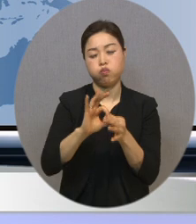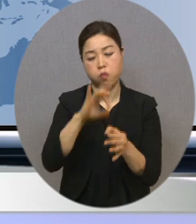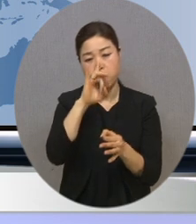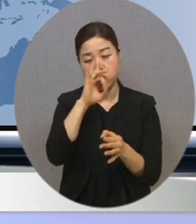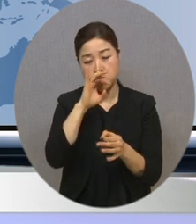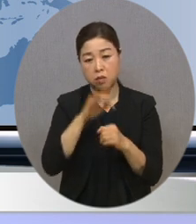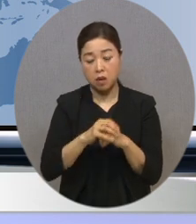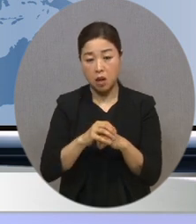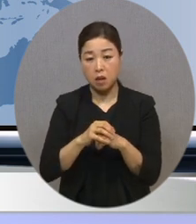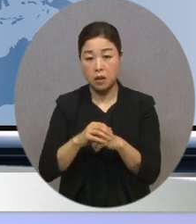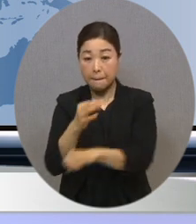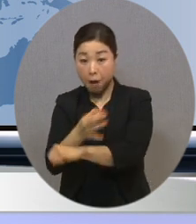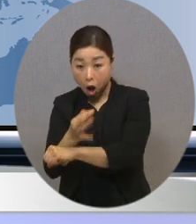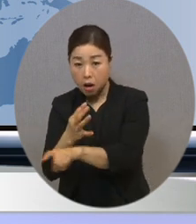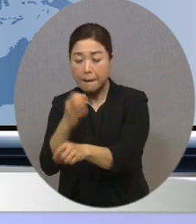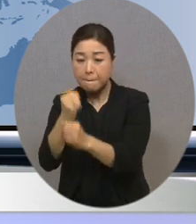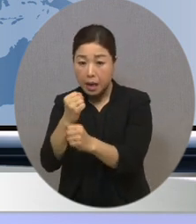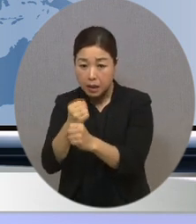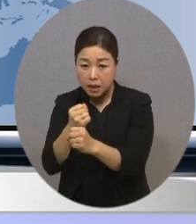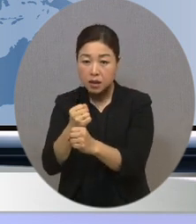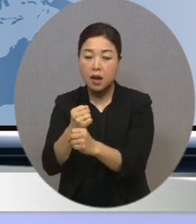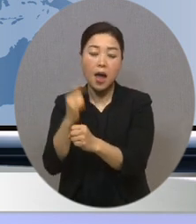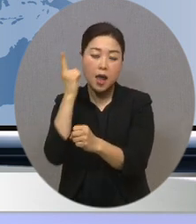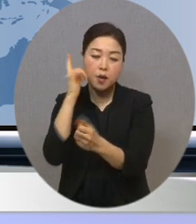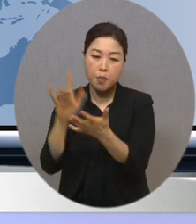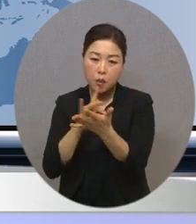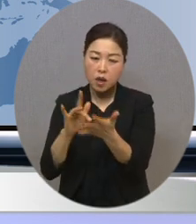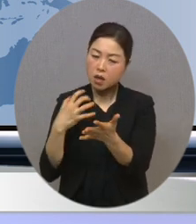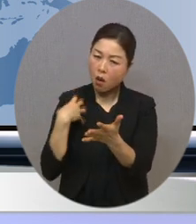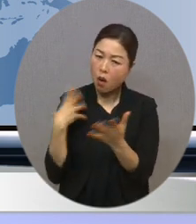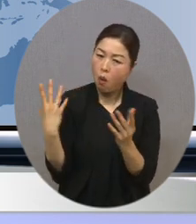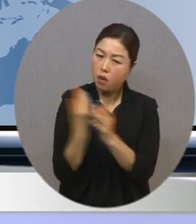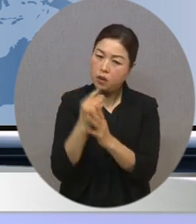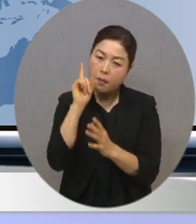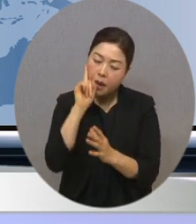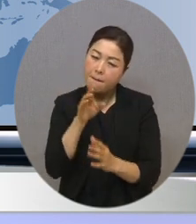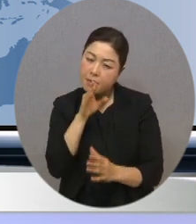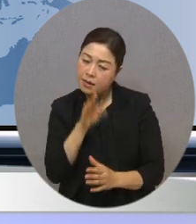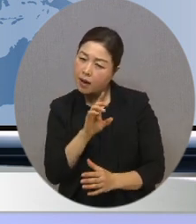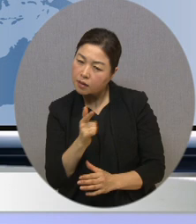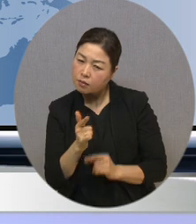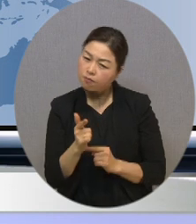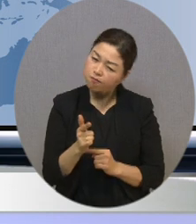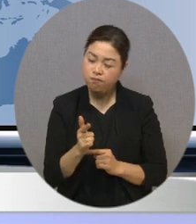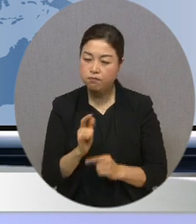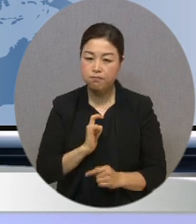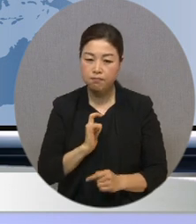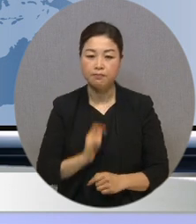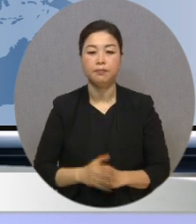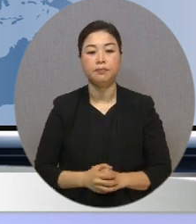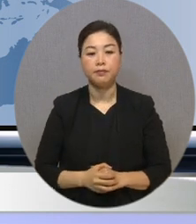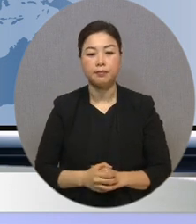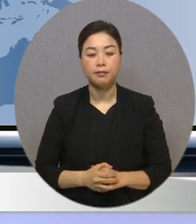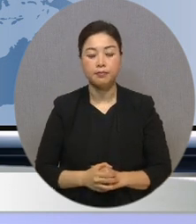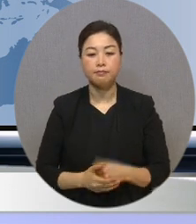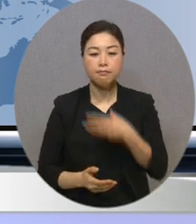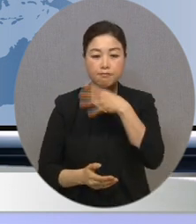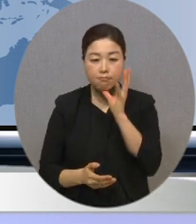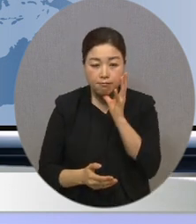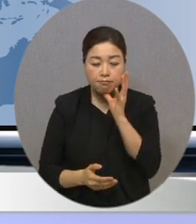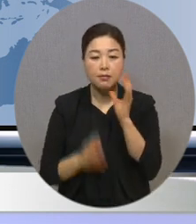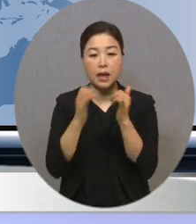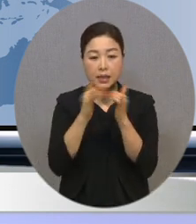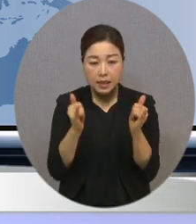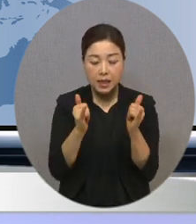편리하고자 만들어진 스마트폰이 과연 제 역할을 하는 것인지 의문이 가는 부분입니다. 실제 고령 사용자